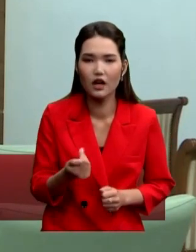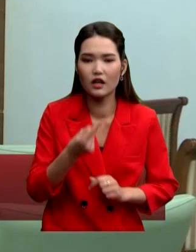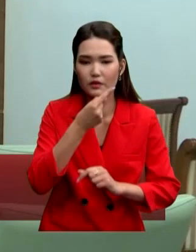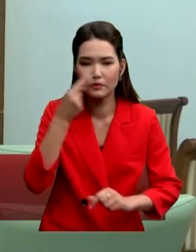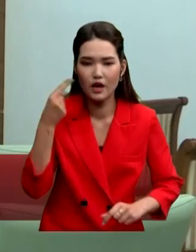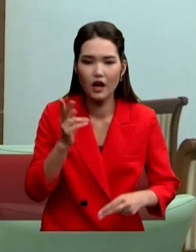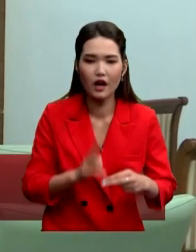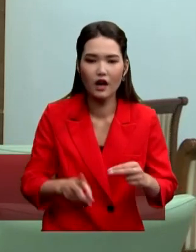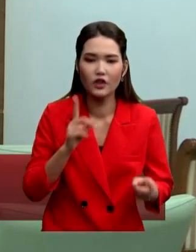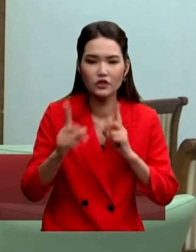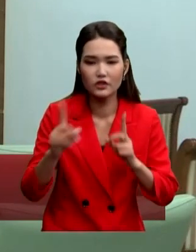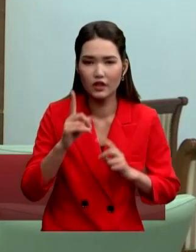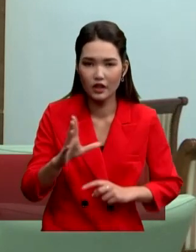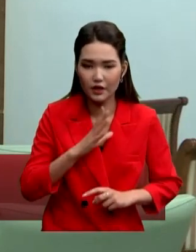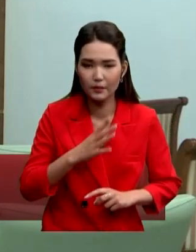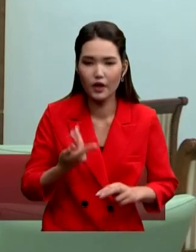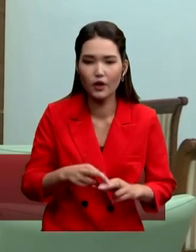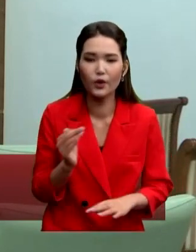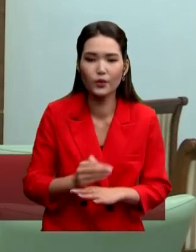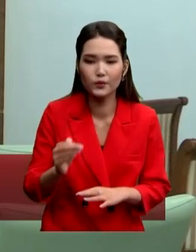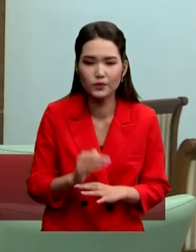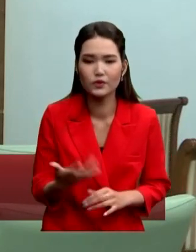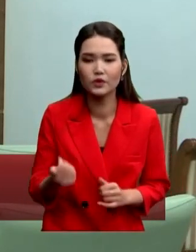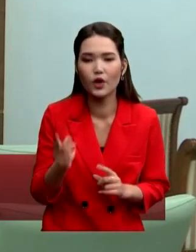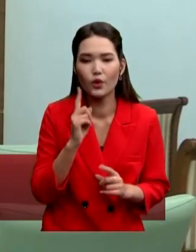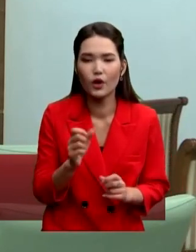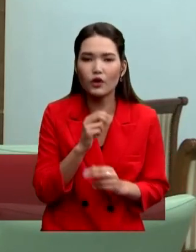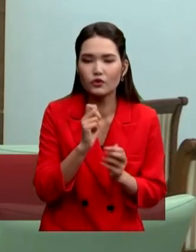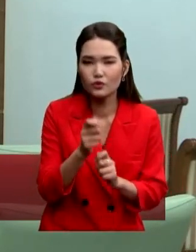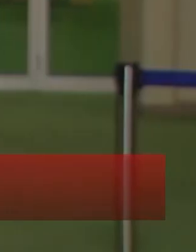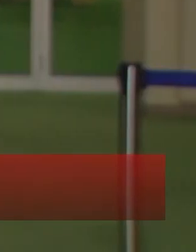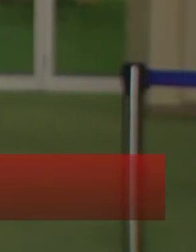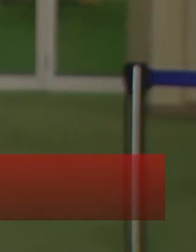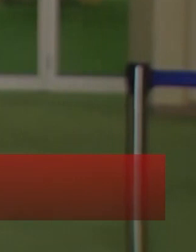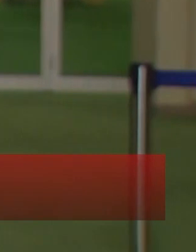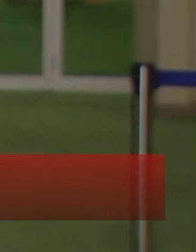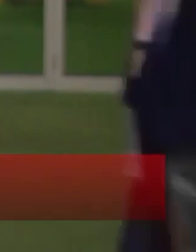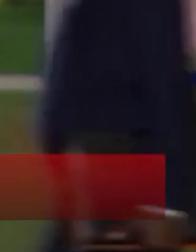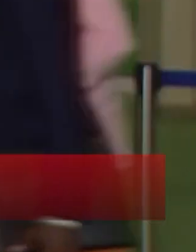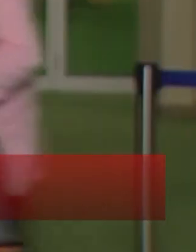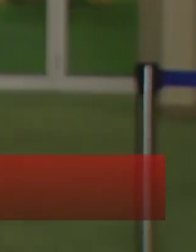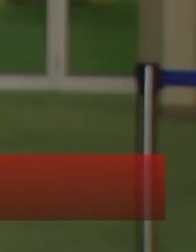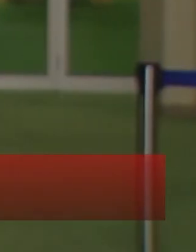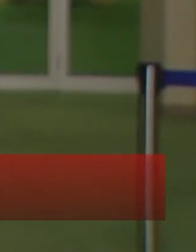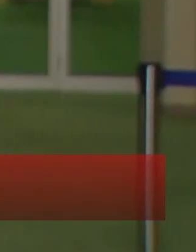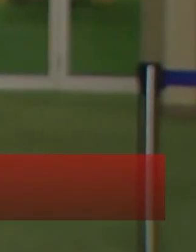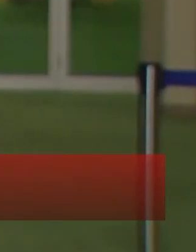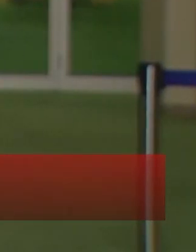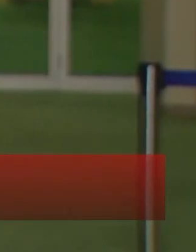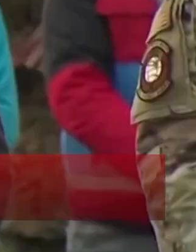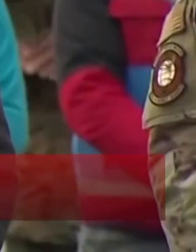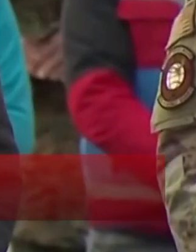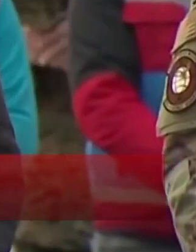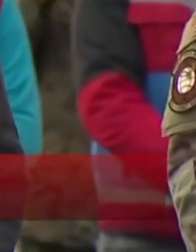ғана аяқталды. Одан кейін Блинкен мен Тілеуберді журналистердің сұрағына жауап берді. Соның ішінде Украина мәселесіне